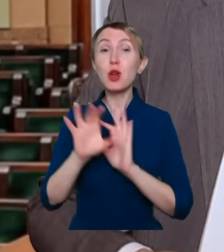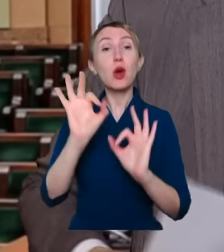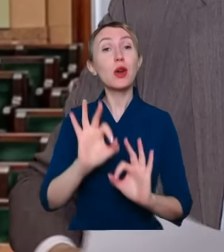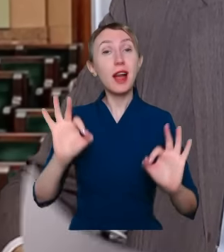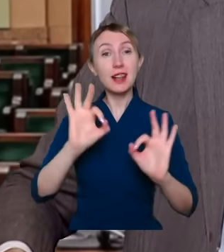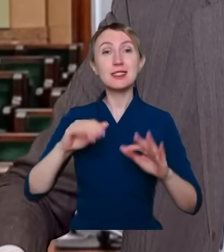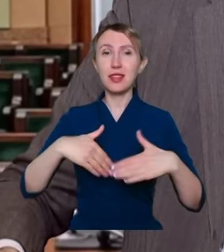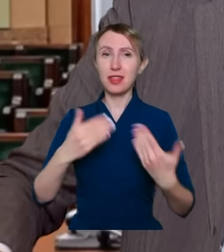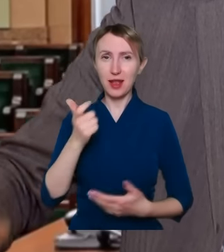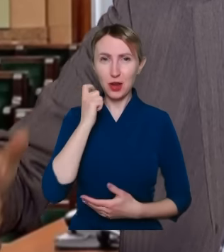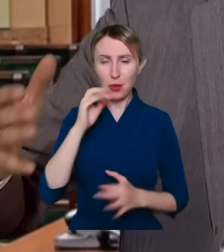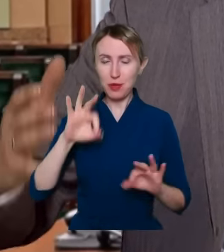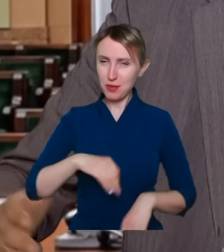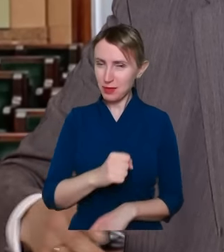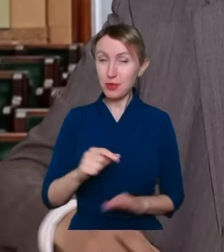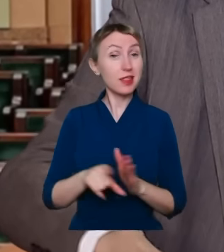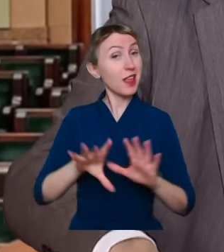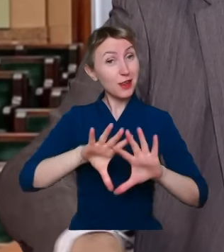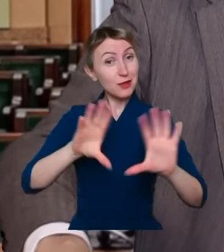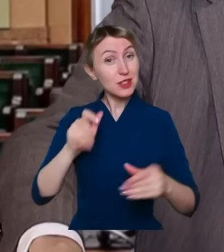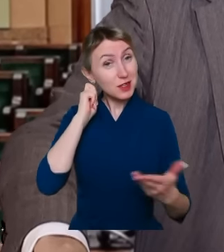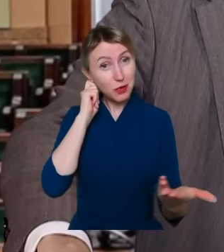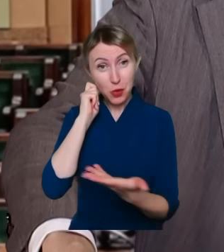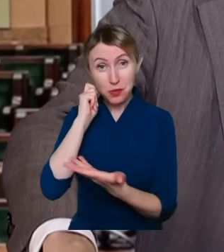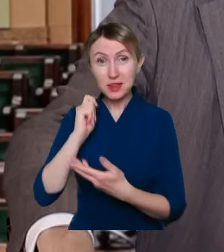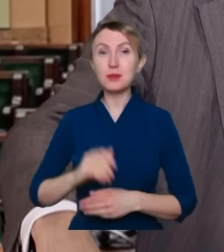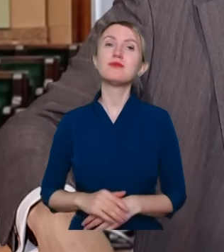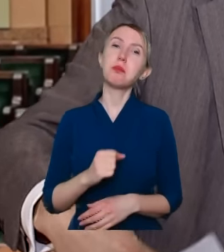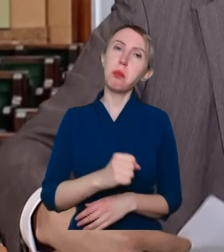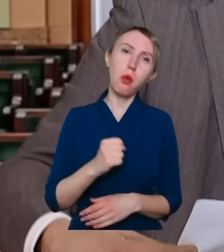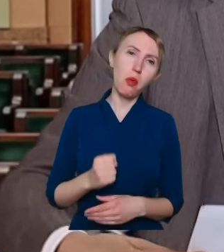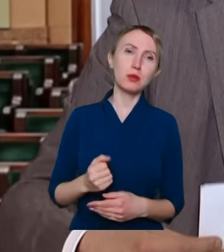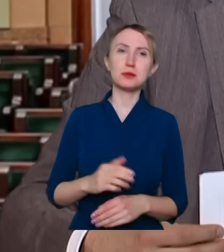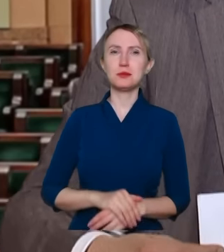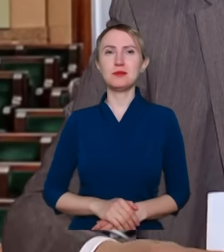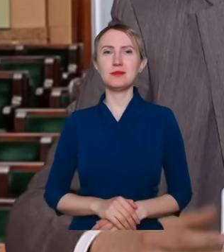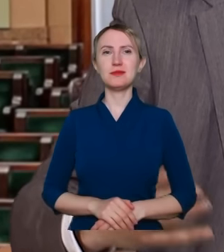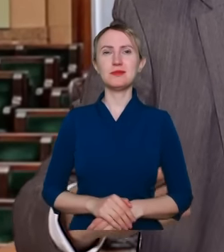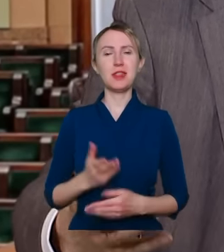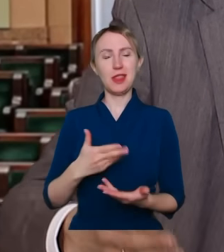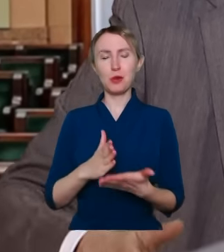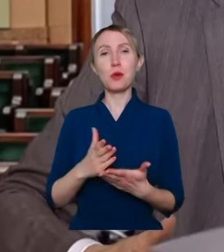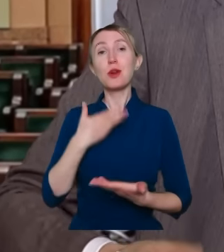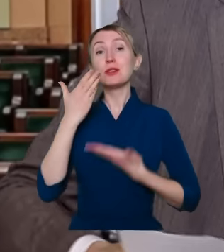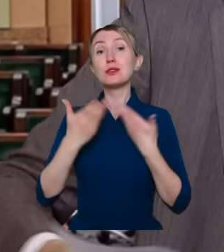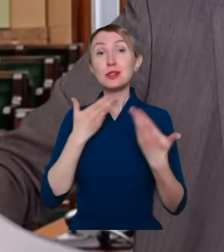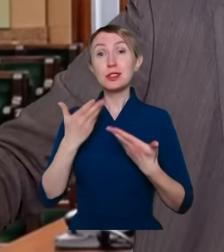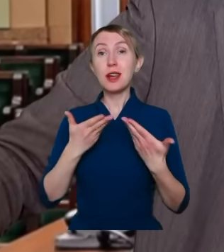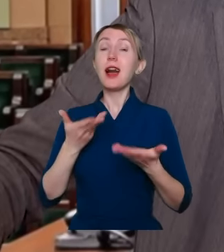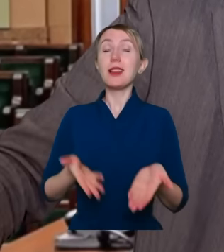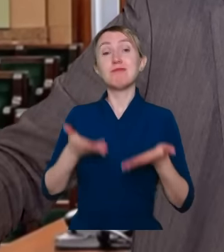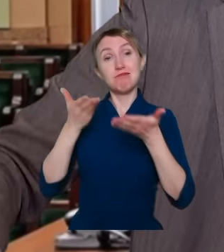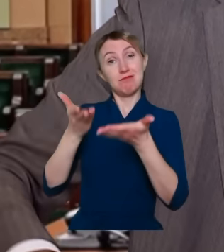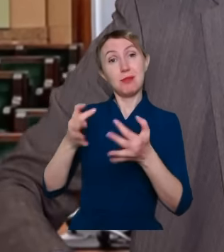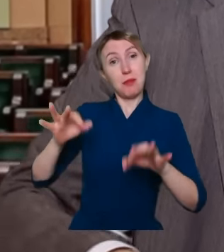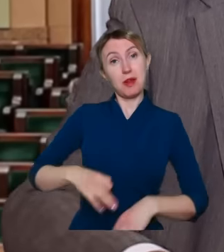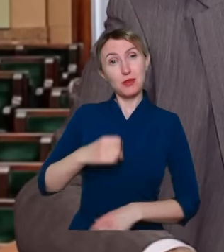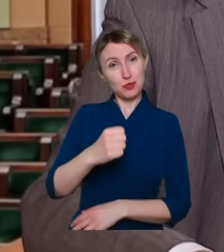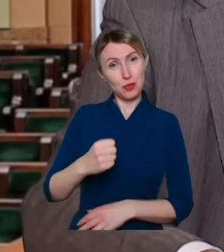Kobiet pani poseł i wszystkim paniom posłom posłanką życzę oczywiście ale na ręce pani poseł proszę